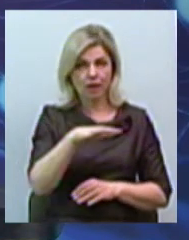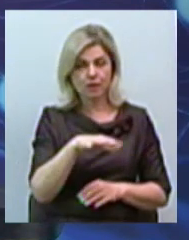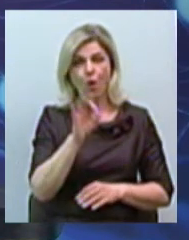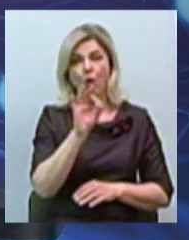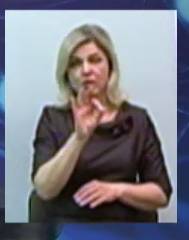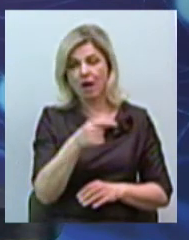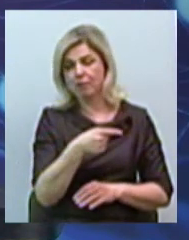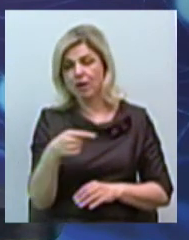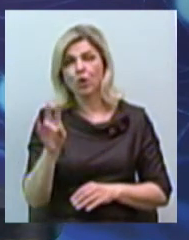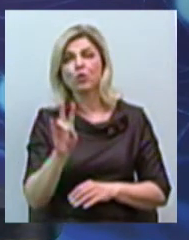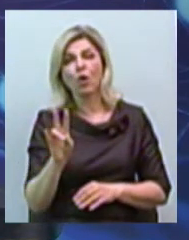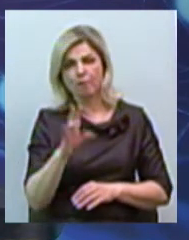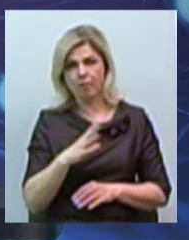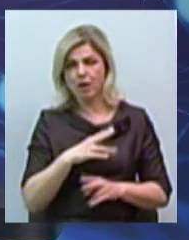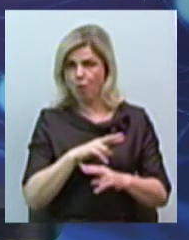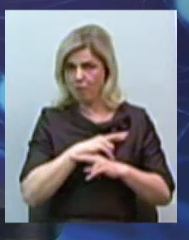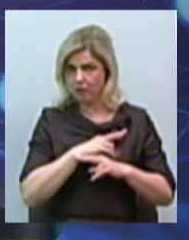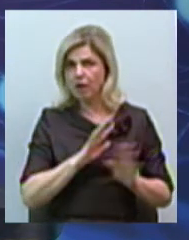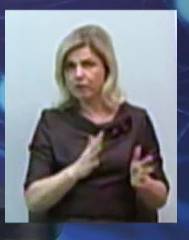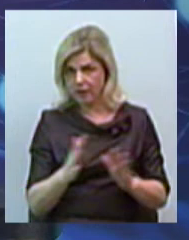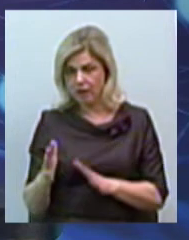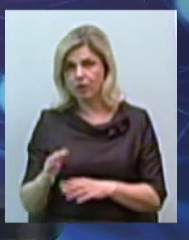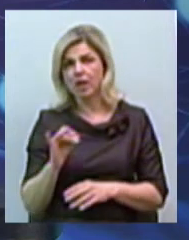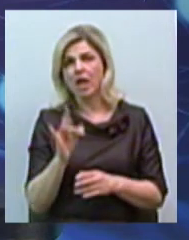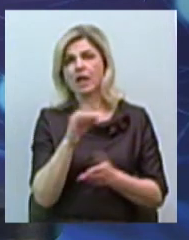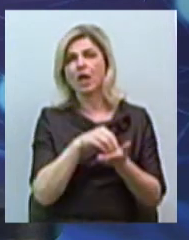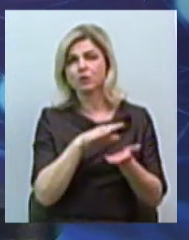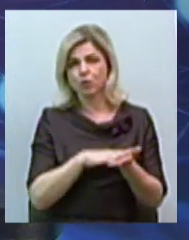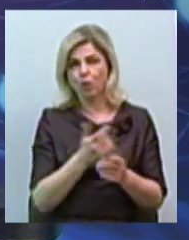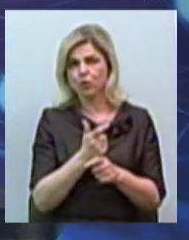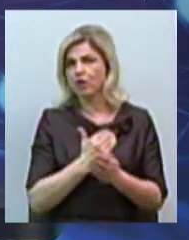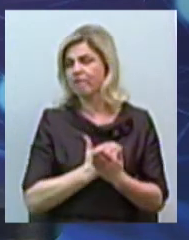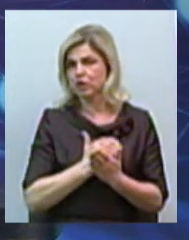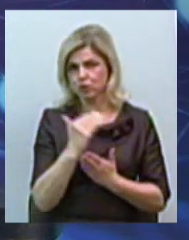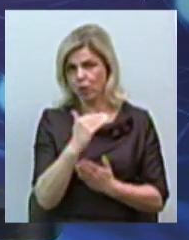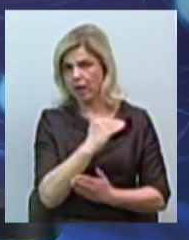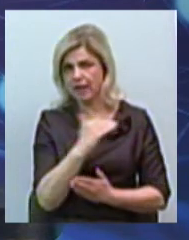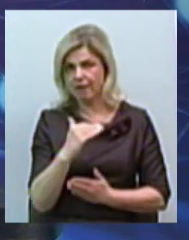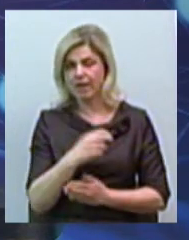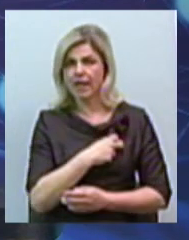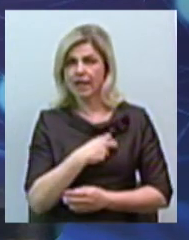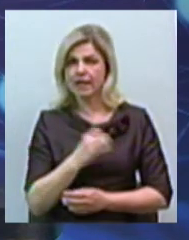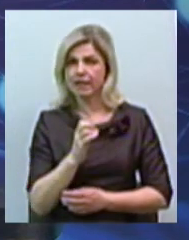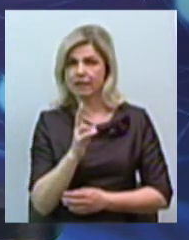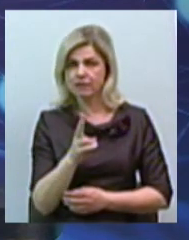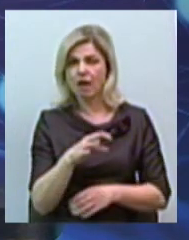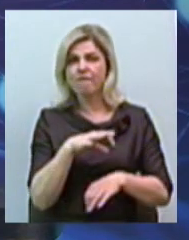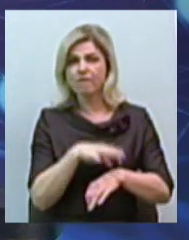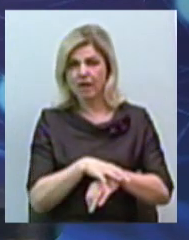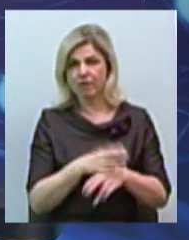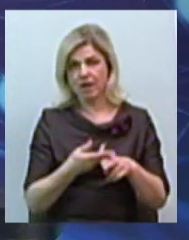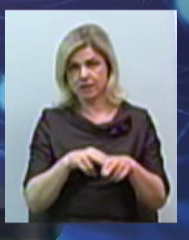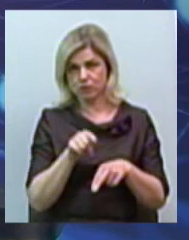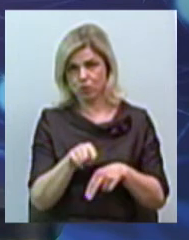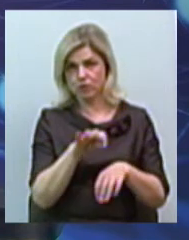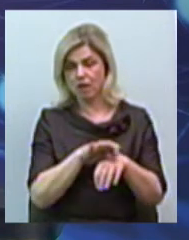жовтня-листопада місяця були летальні наслідки і зареєстровано дуже високий поріг ризику виявлення цього